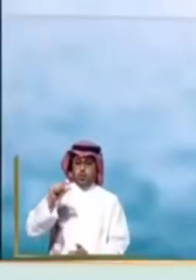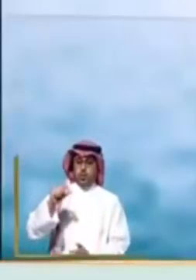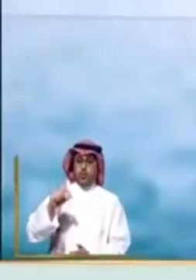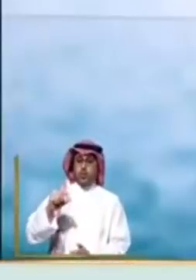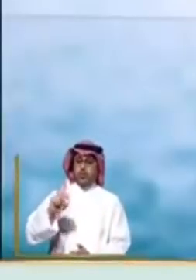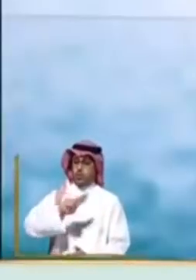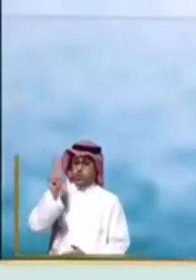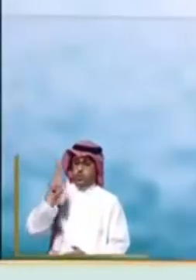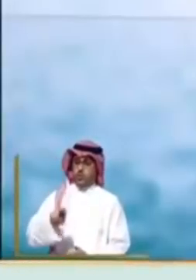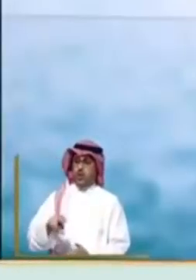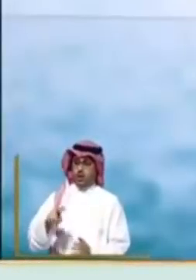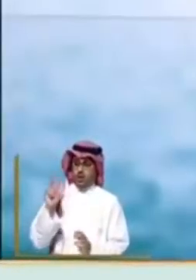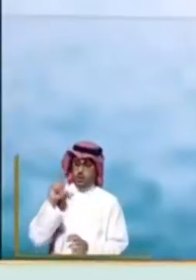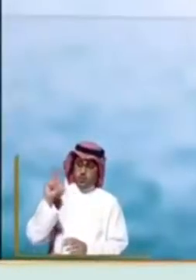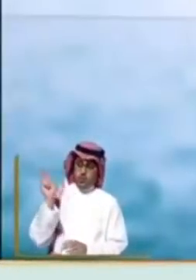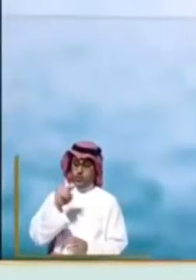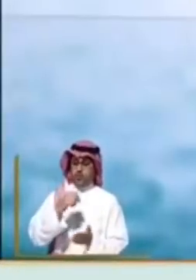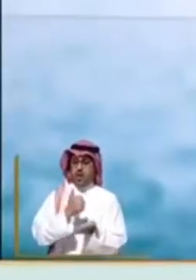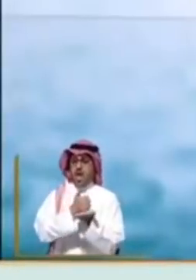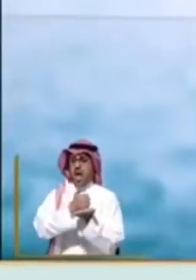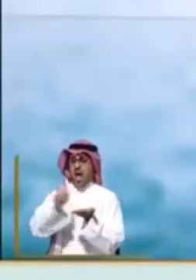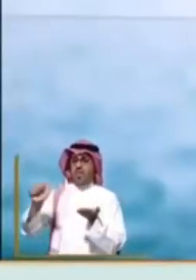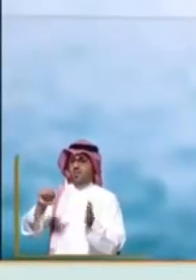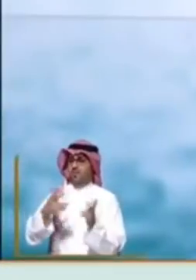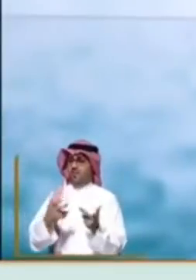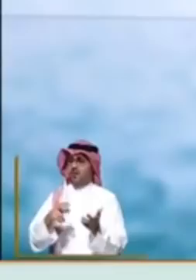يعني شهدنا بأن هناك أيضا حذف ل